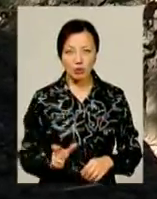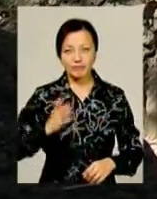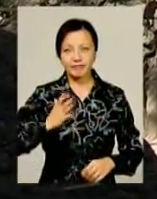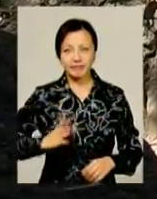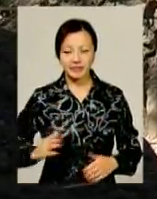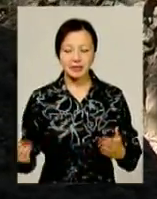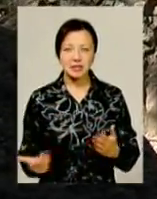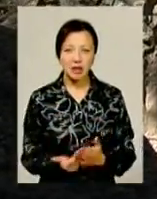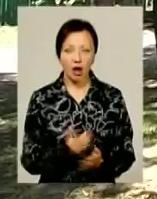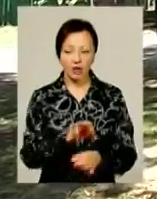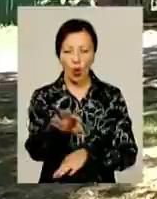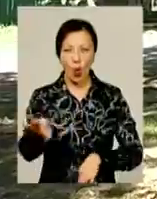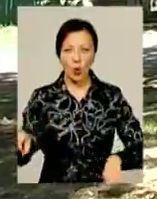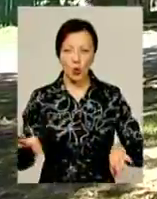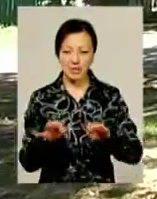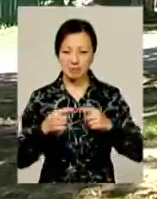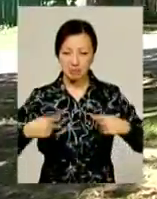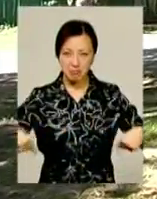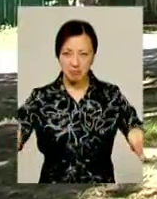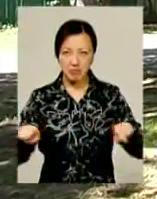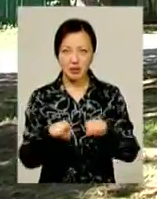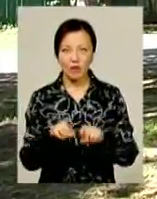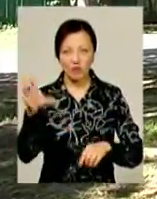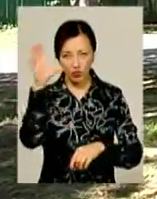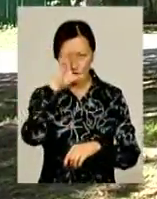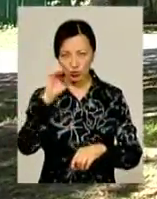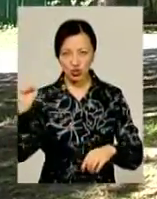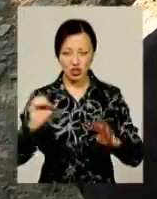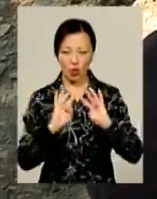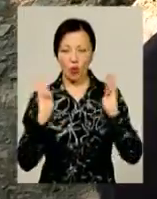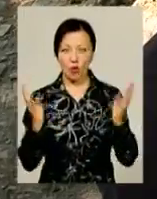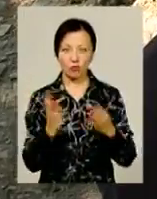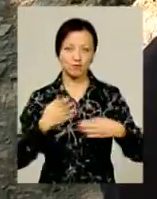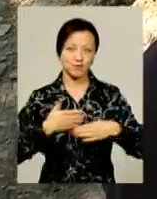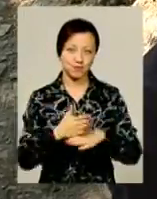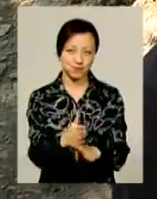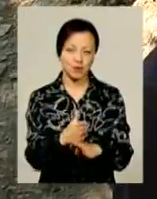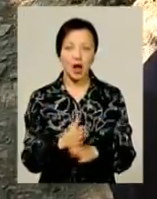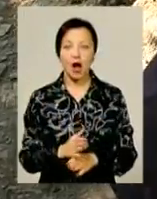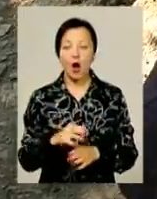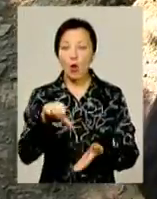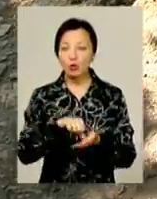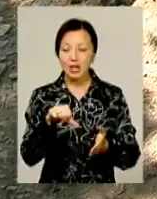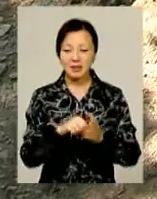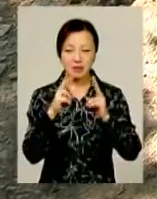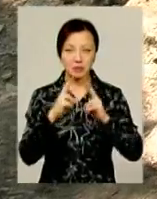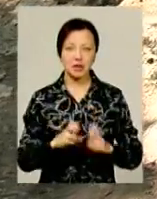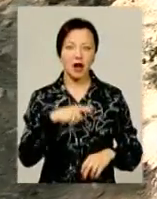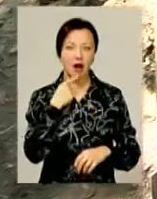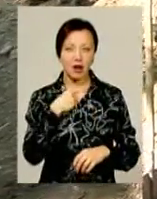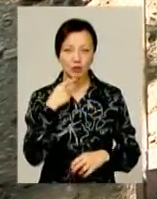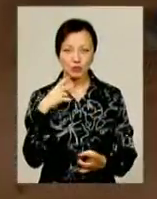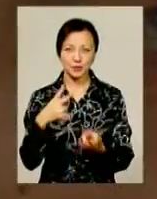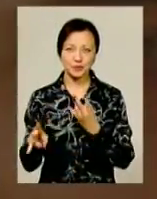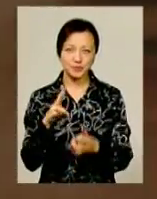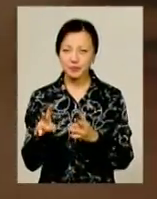робити розмітку, поза як вночі її разом з огорожею хтось розтрощив. Учасники експедиції нарікають, недоброзичливці